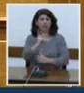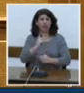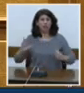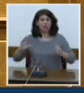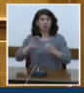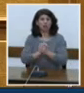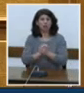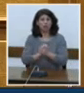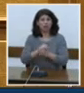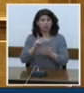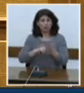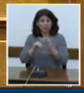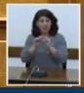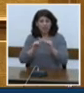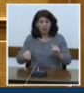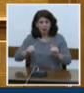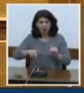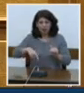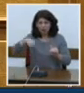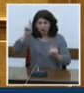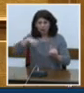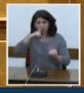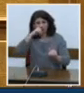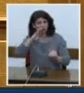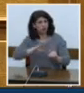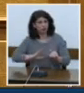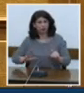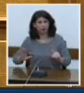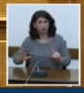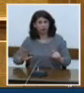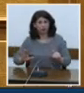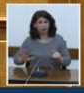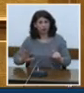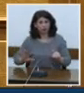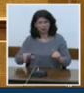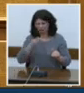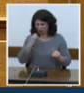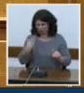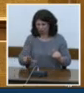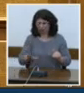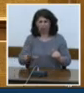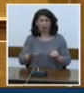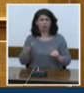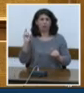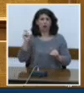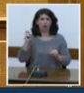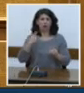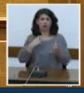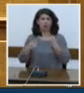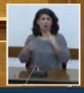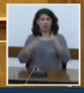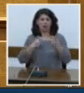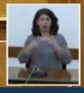στιγμές. Και ναρκοθετώντας με εσχρότητες τον πολιτικό διάλογο, δυσχεραίνουν τελικά,